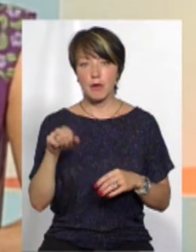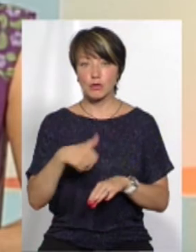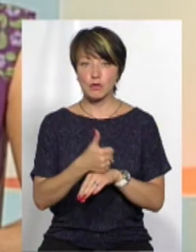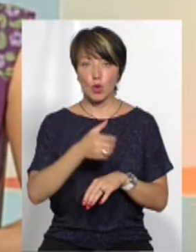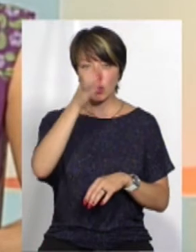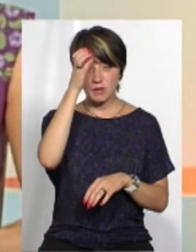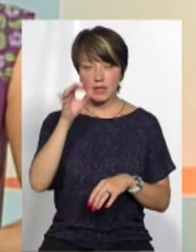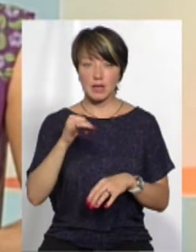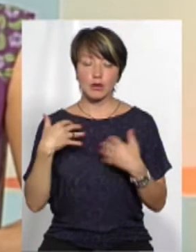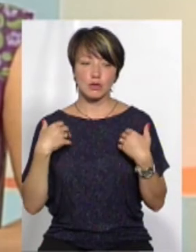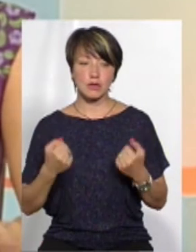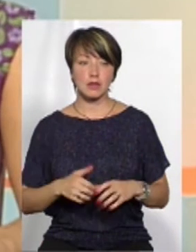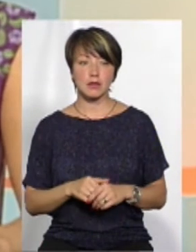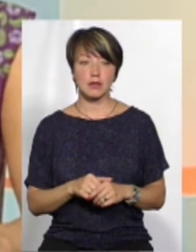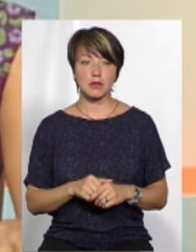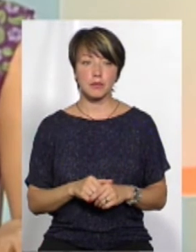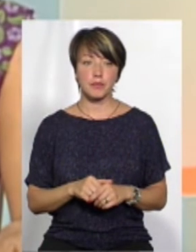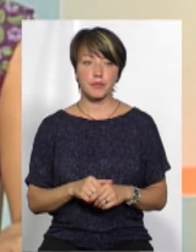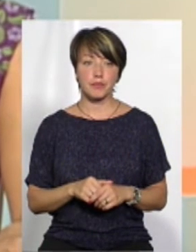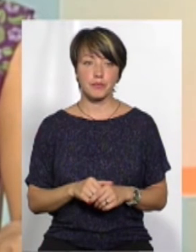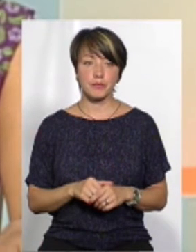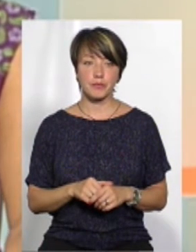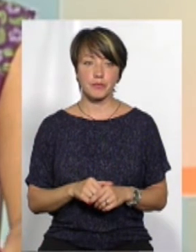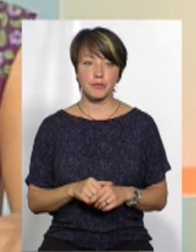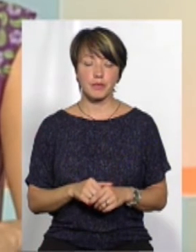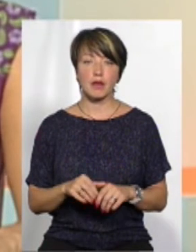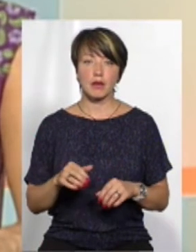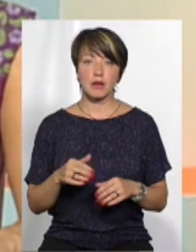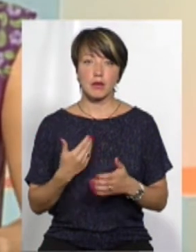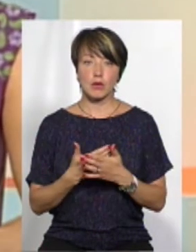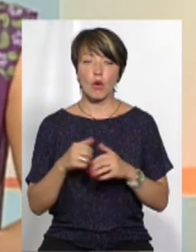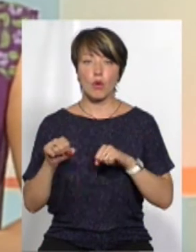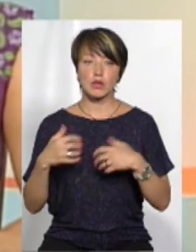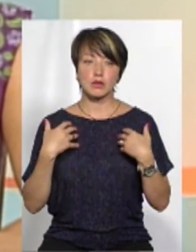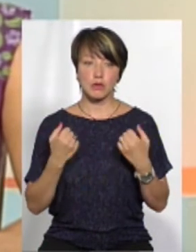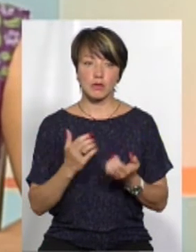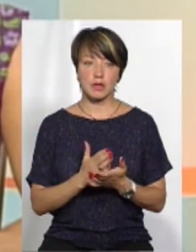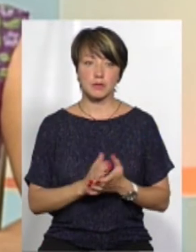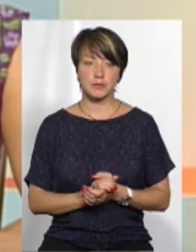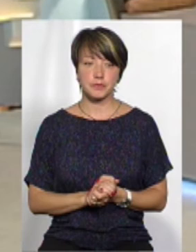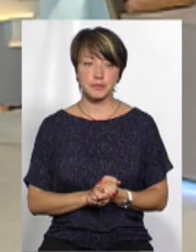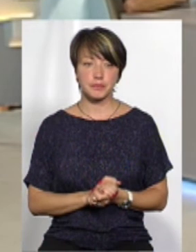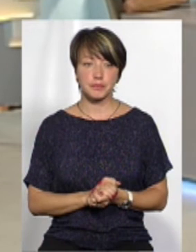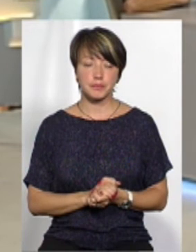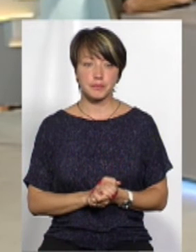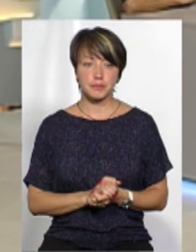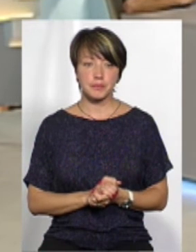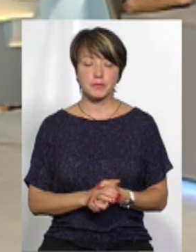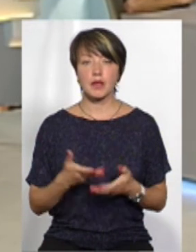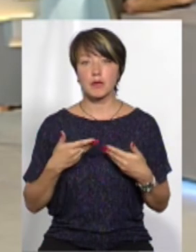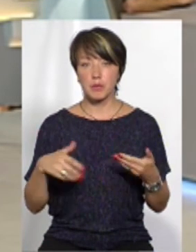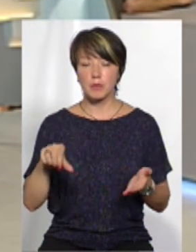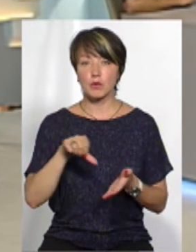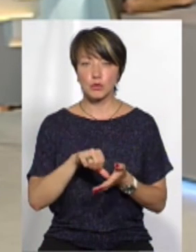основному проєкти від освіти і також від, по-моєму, там здоров'я теж також достатньо. Ми